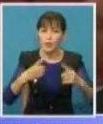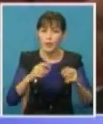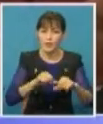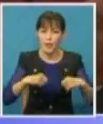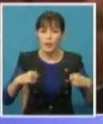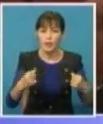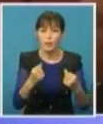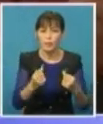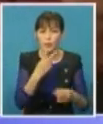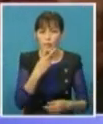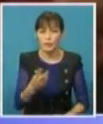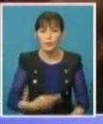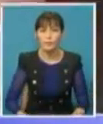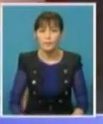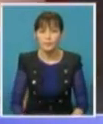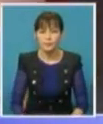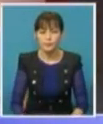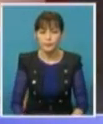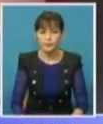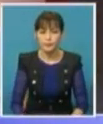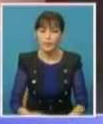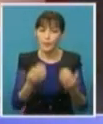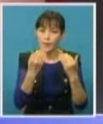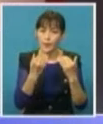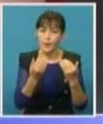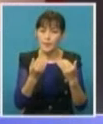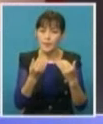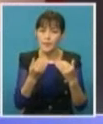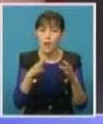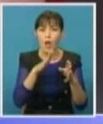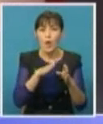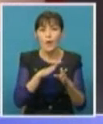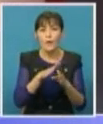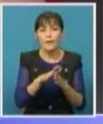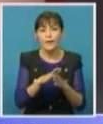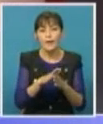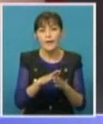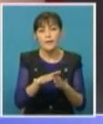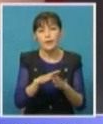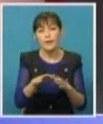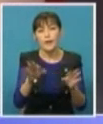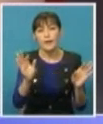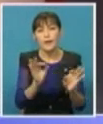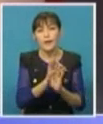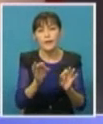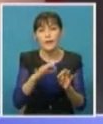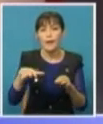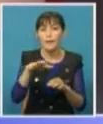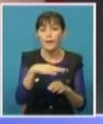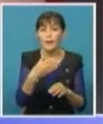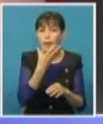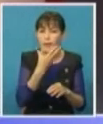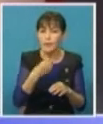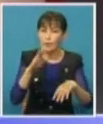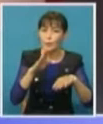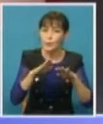әділқазылар алқасы бақылап отырды. Мынау қазір бітіп жатқан, қазір орындаған әндерінің бәрі тегі керемет бір лирикалық